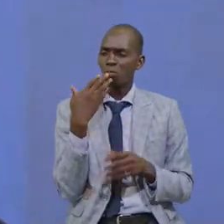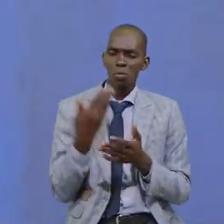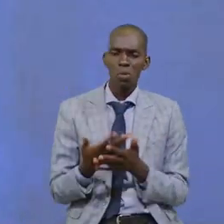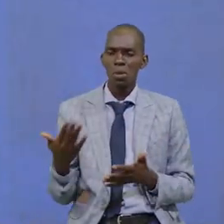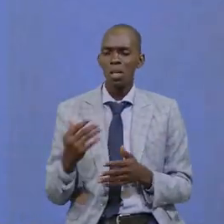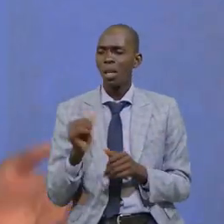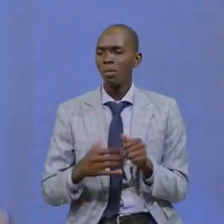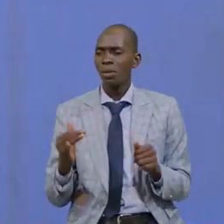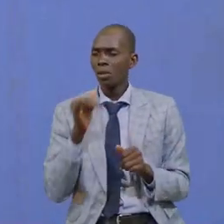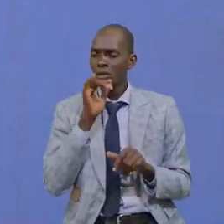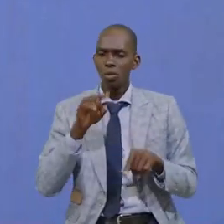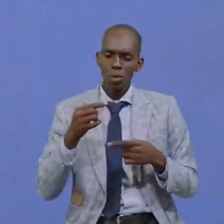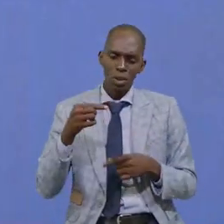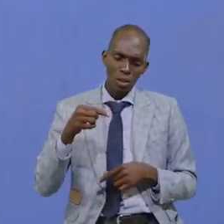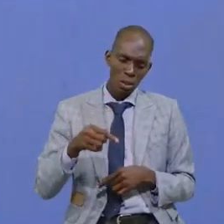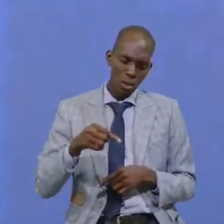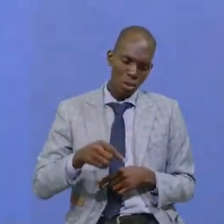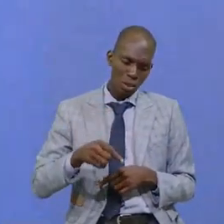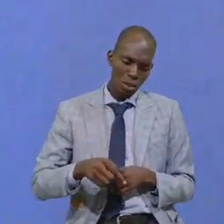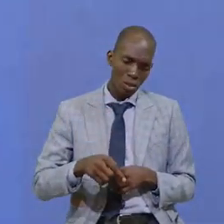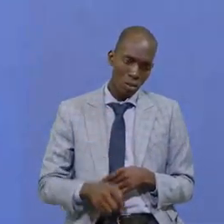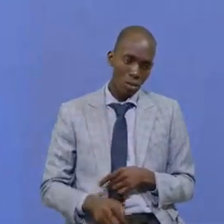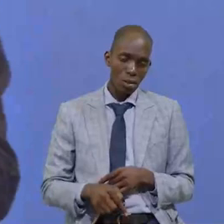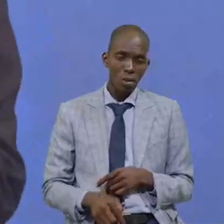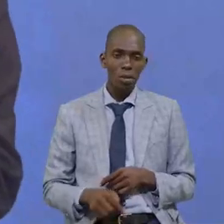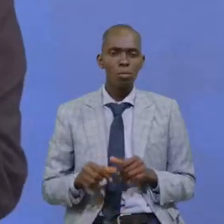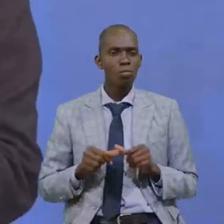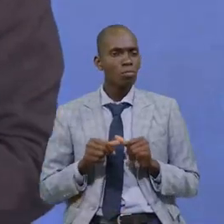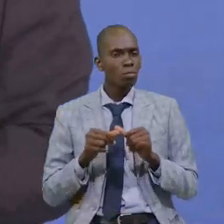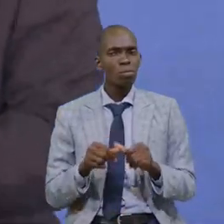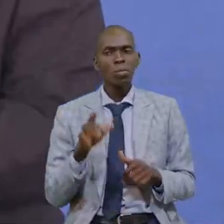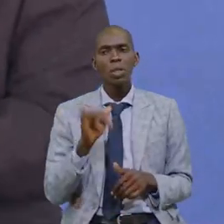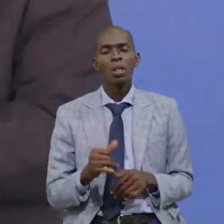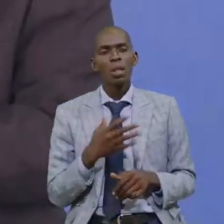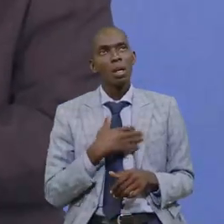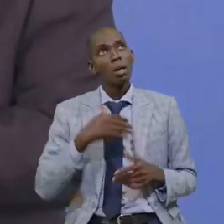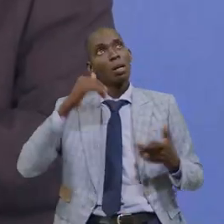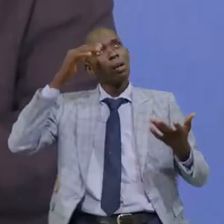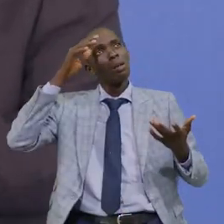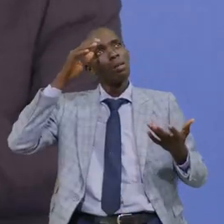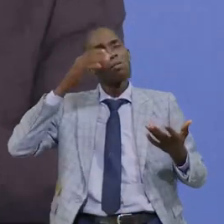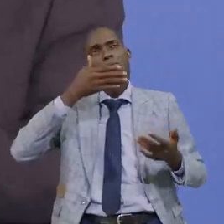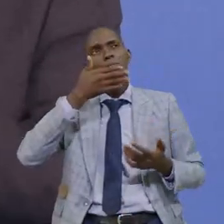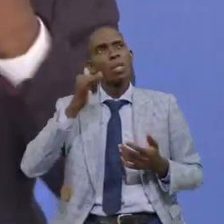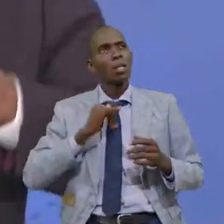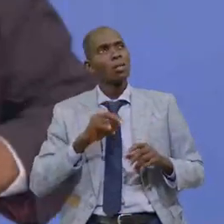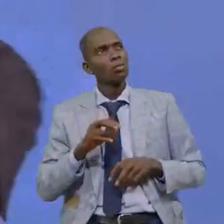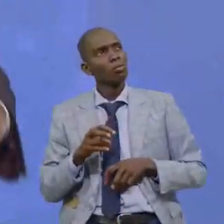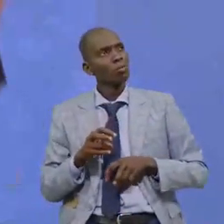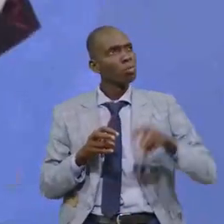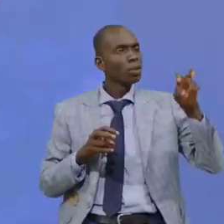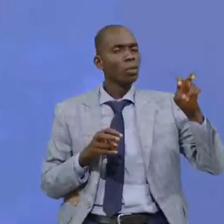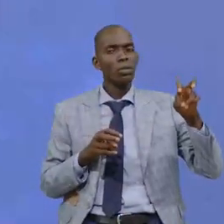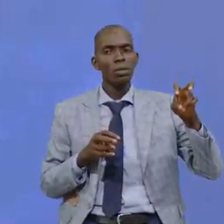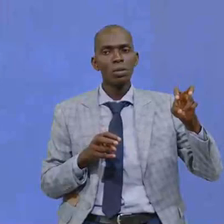disent que tout est en train de baisser, tout baisse. Et ils commencent à regarder au dehors et